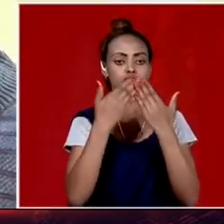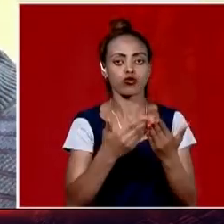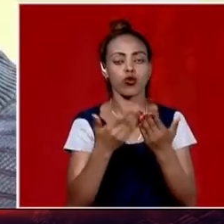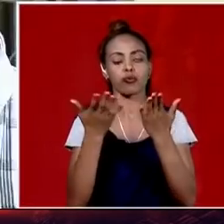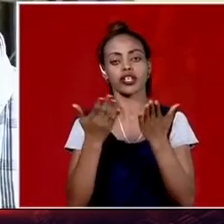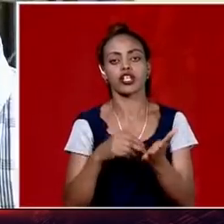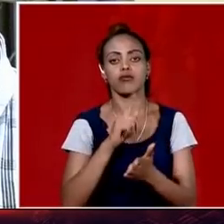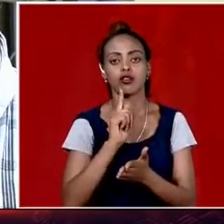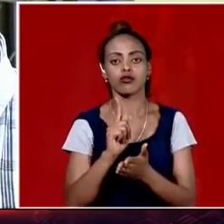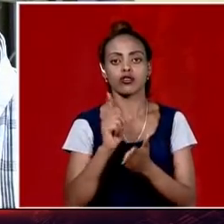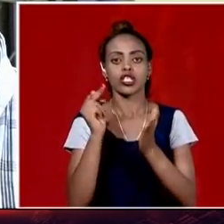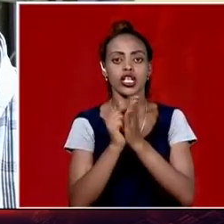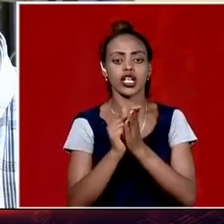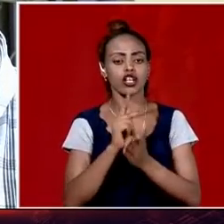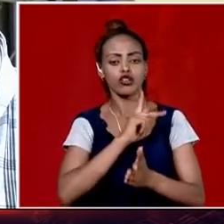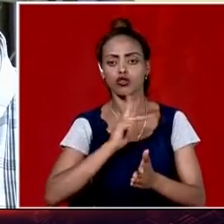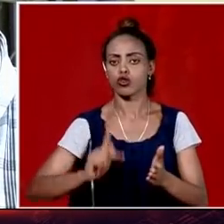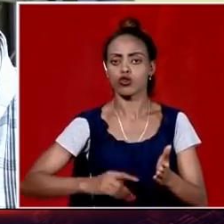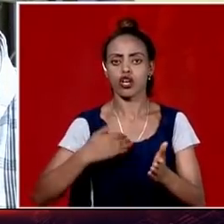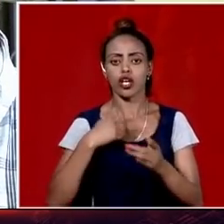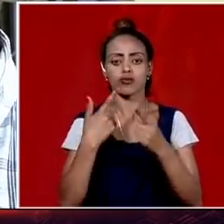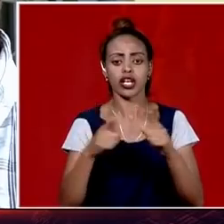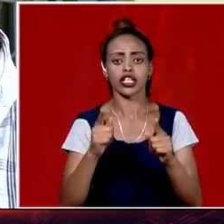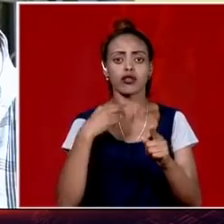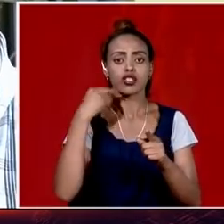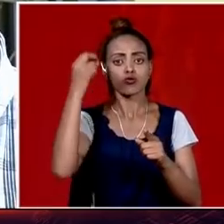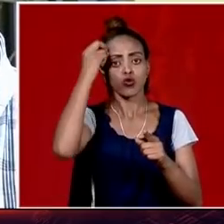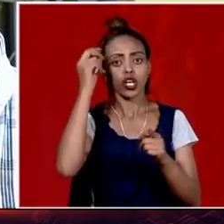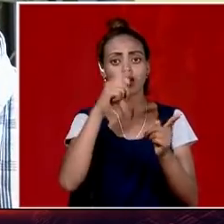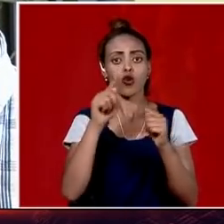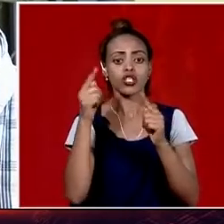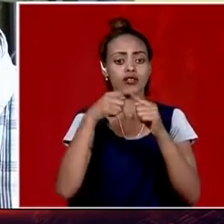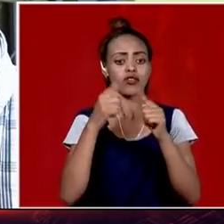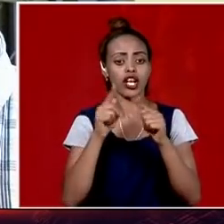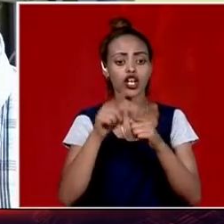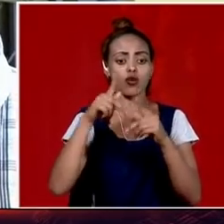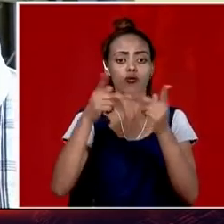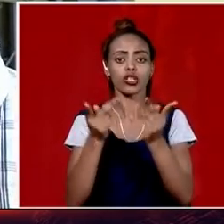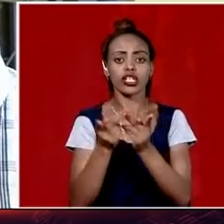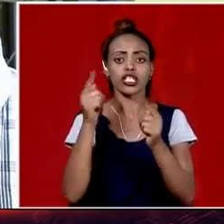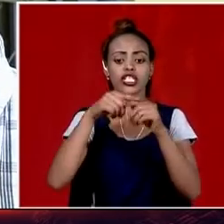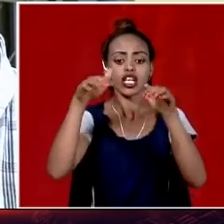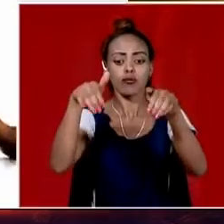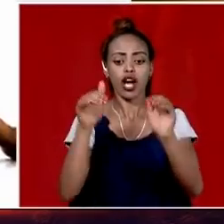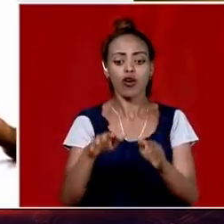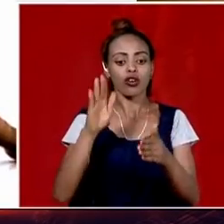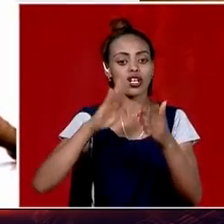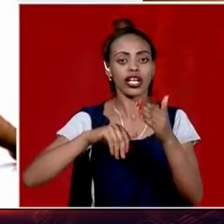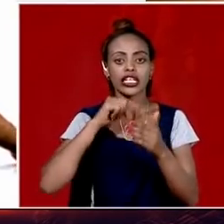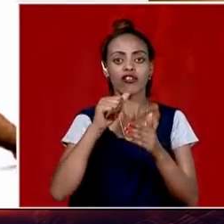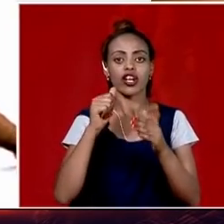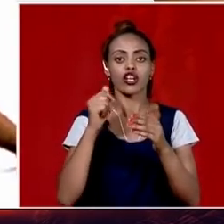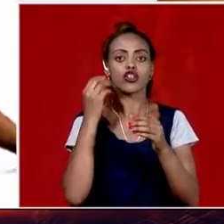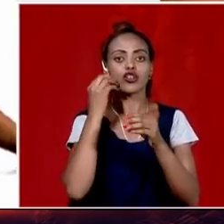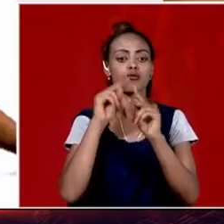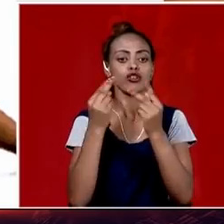يدلي معناتي زي حقنا قيسو لينا نبل بزقات امز دمص ويانا ون قدم هزي كساب استفلا لي بوتاتات كسا مقابر كي ترفه نبيته سو